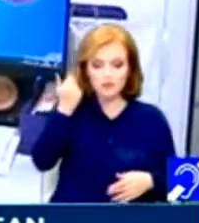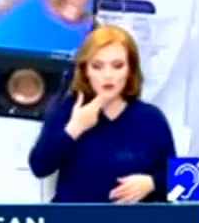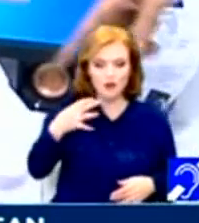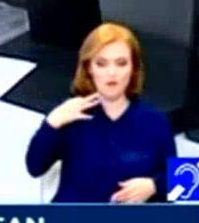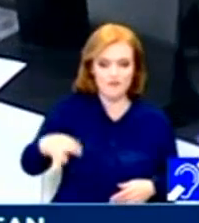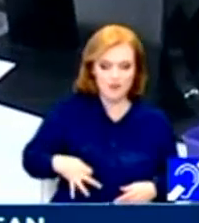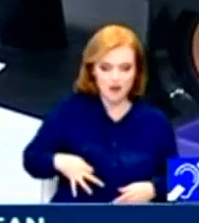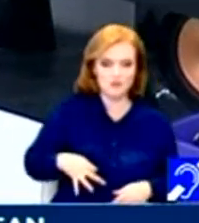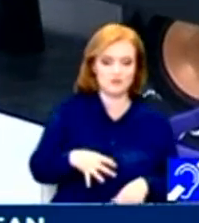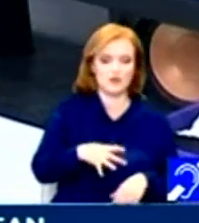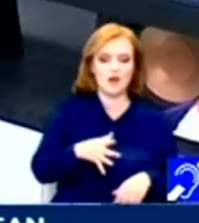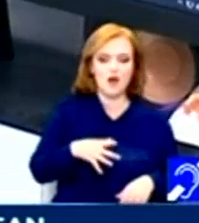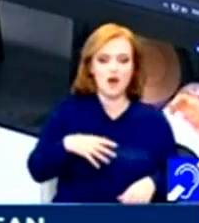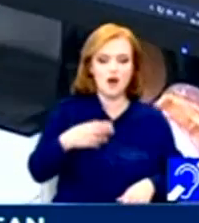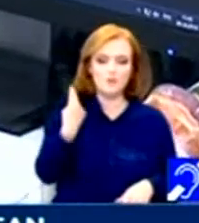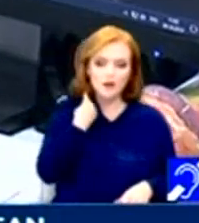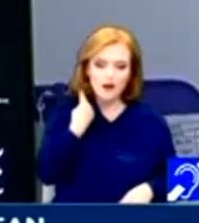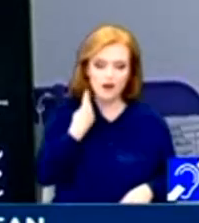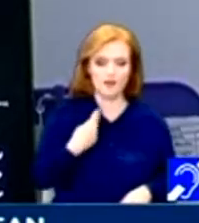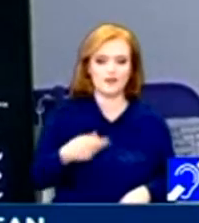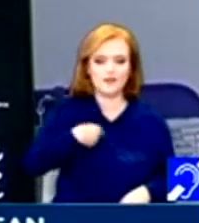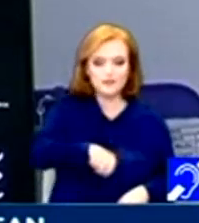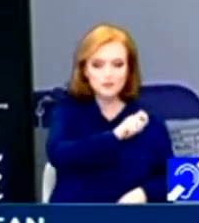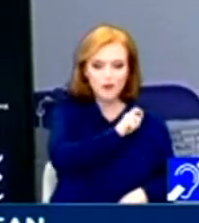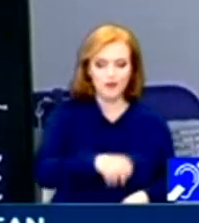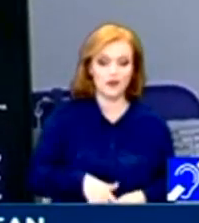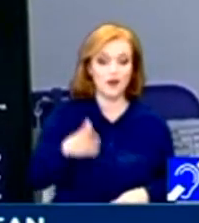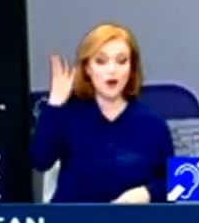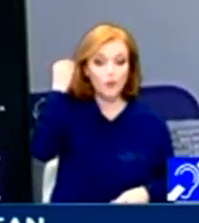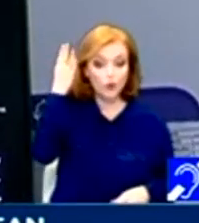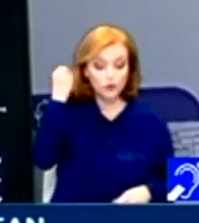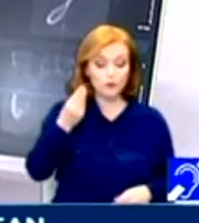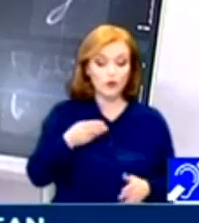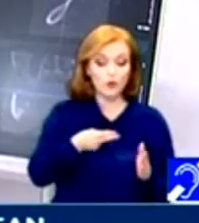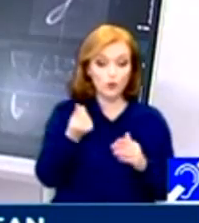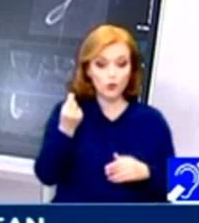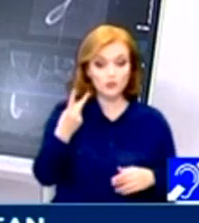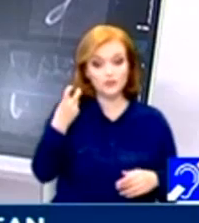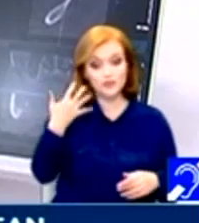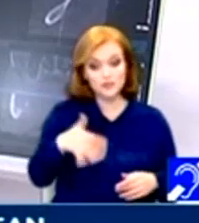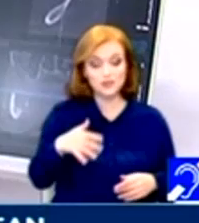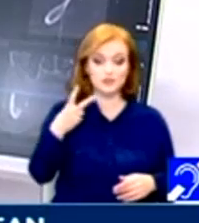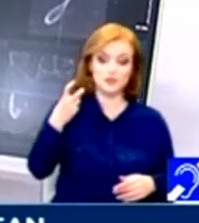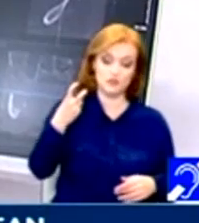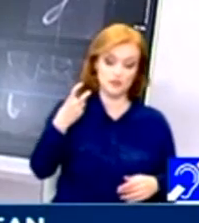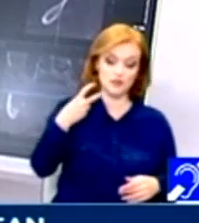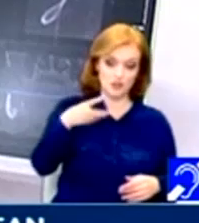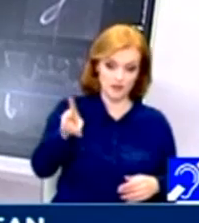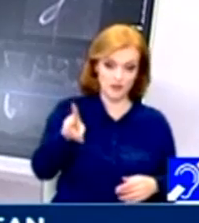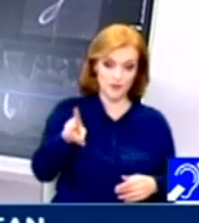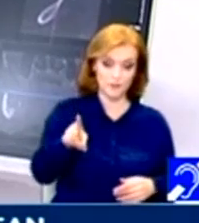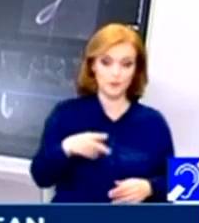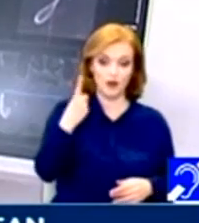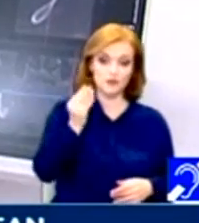Italia, Franța, Elveția, Spania și Marea Britanie. În Moldova costă de la 200, 220, 250 de euro în sus un